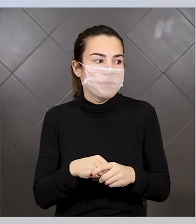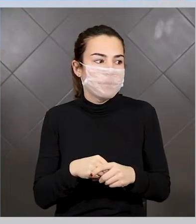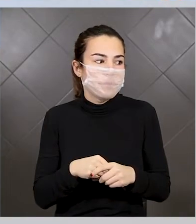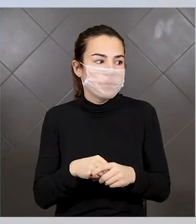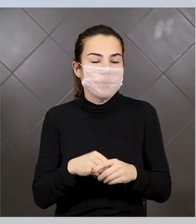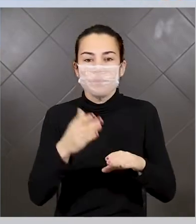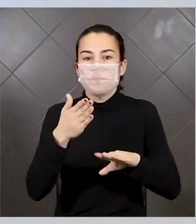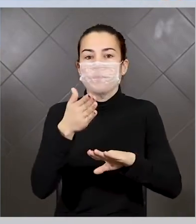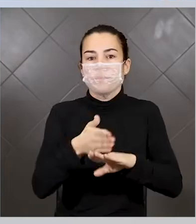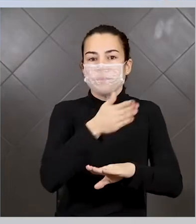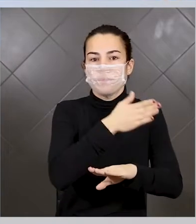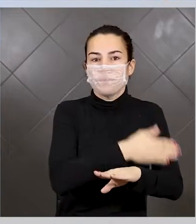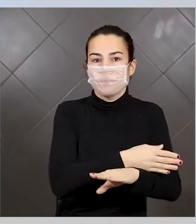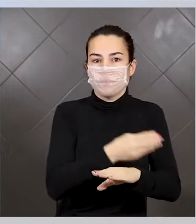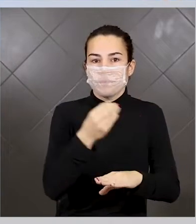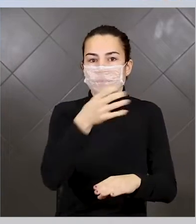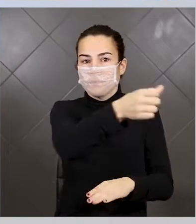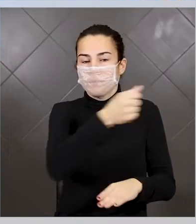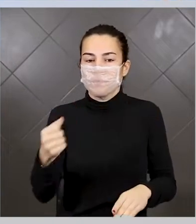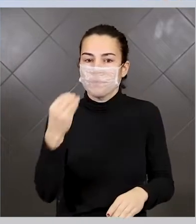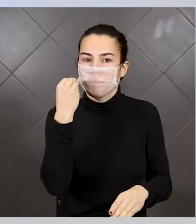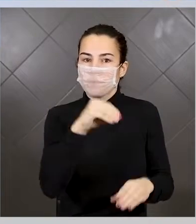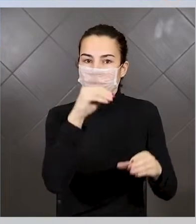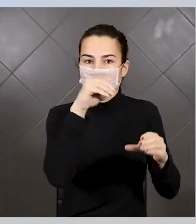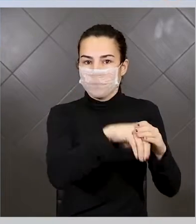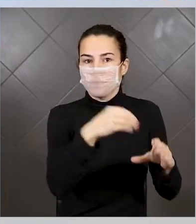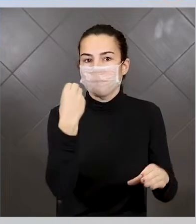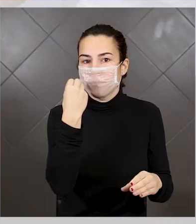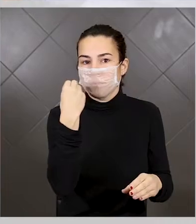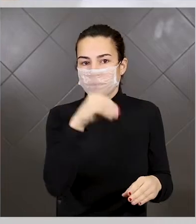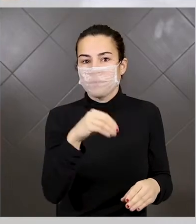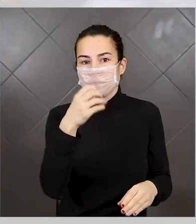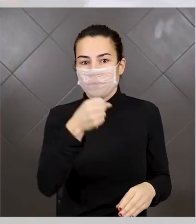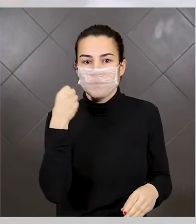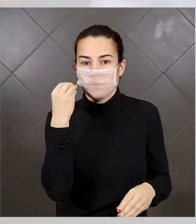fluix i costa més de tallar. En canvi, així els talls queden més regulars.